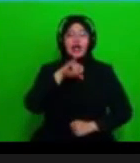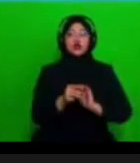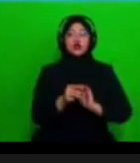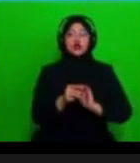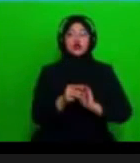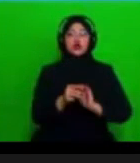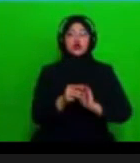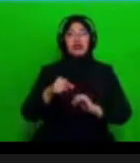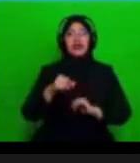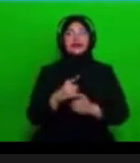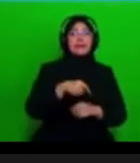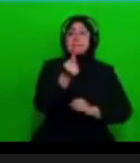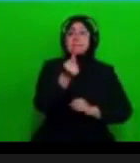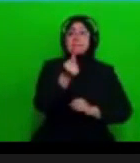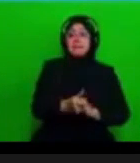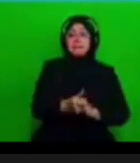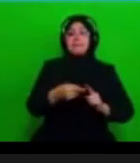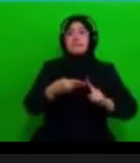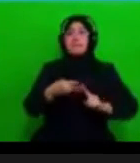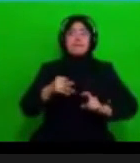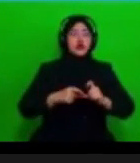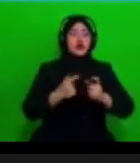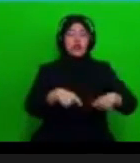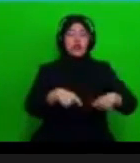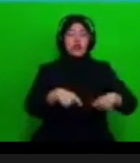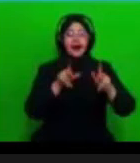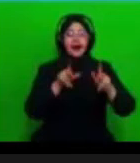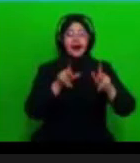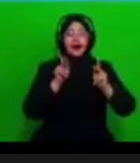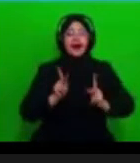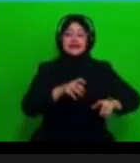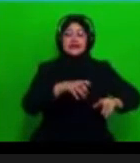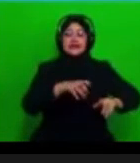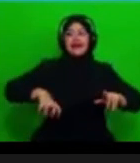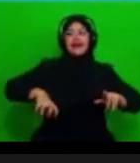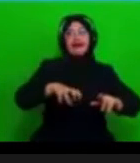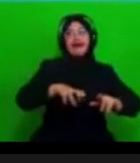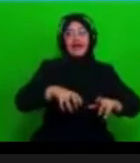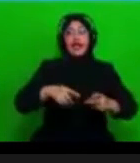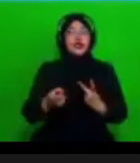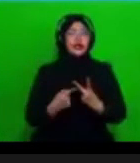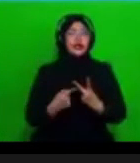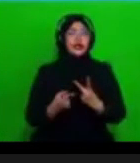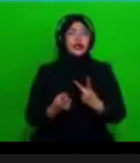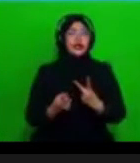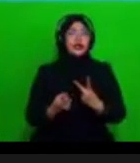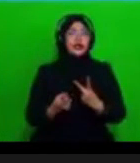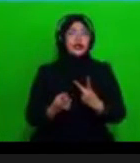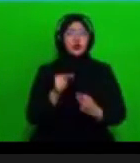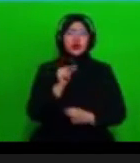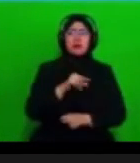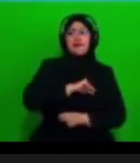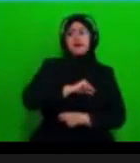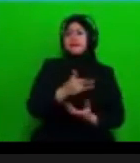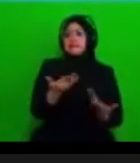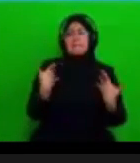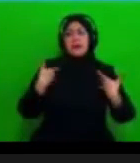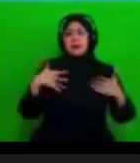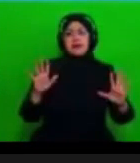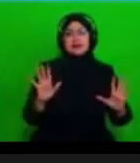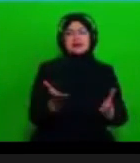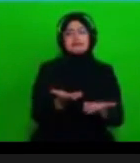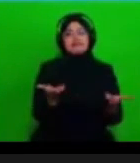itu bervariasi sesuai karakteristik daerah. Kemudian yang kedua, fleksibel. Pemanfaatannya itu silahkan